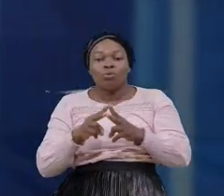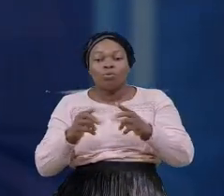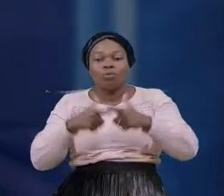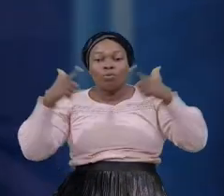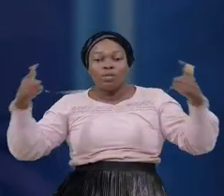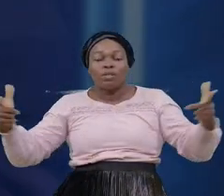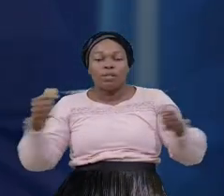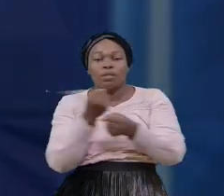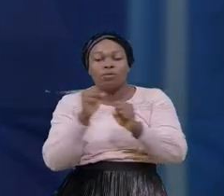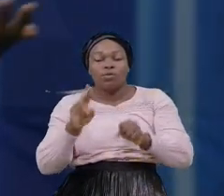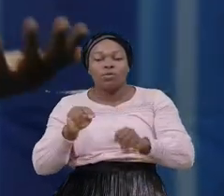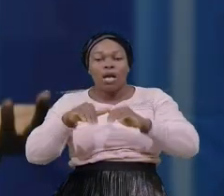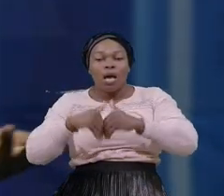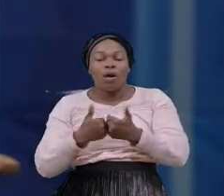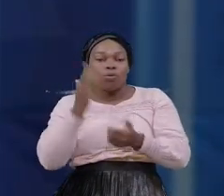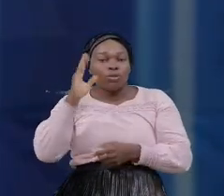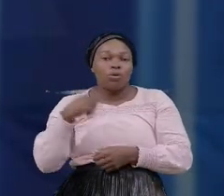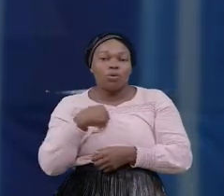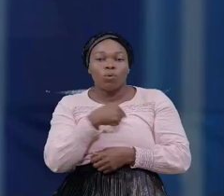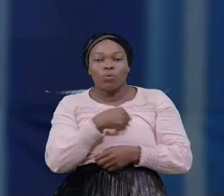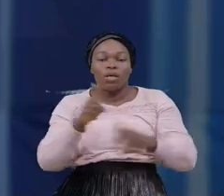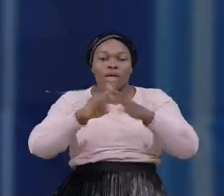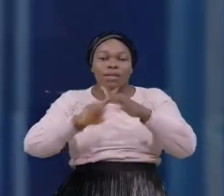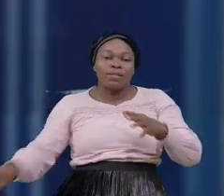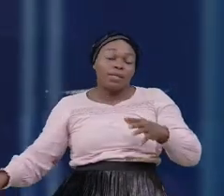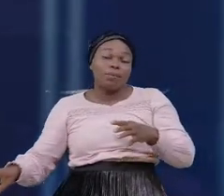Comment échapperons-nous?